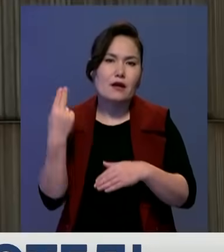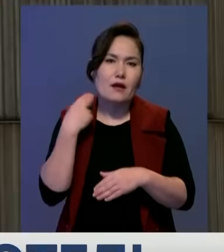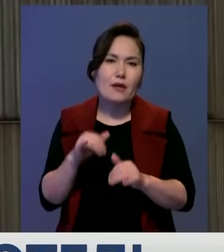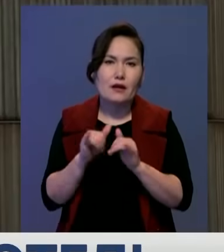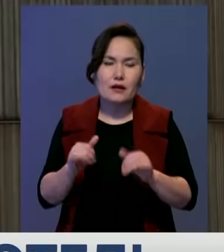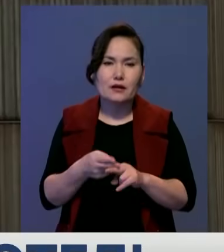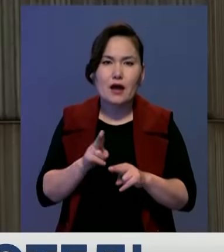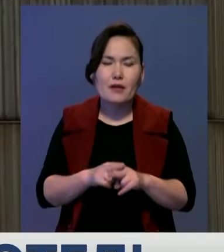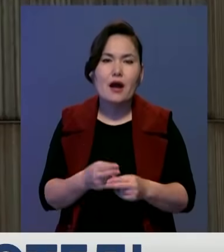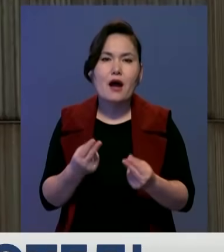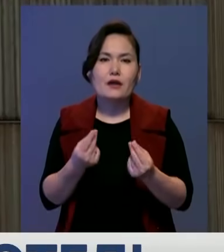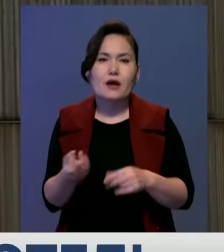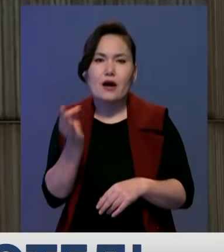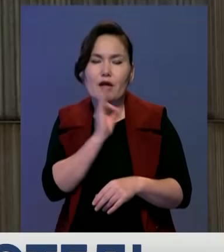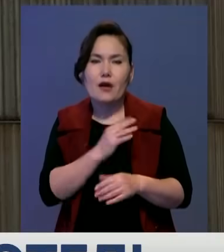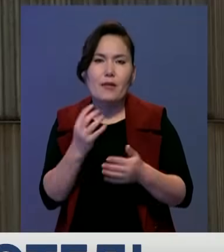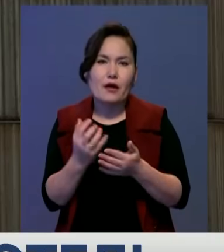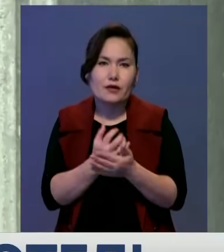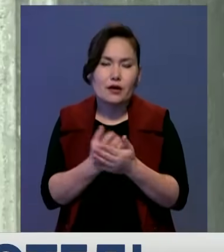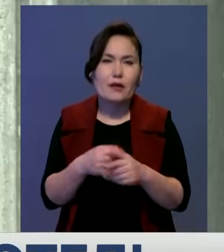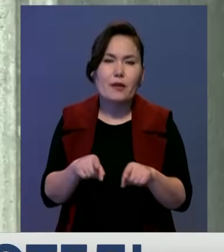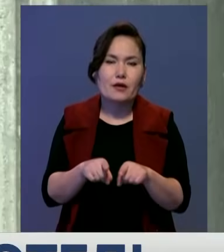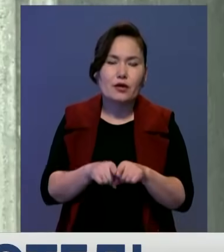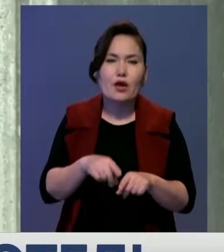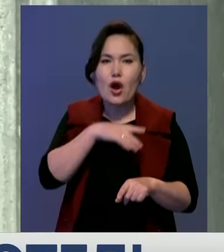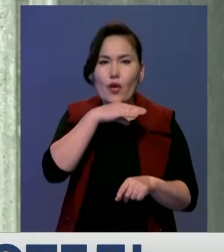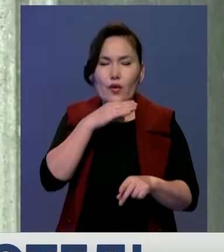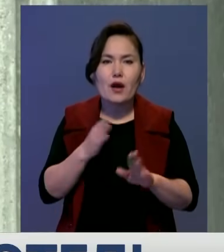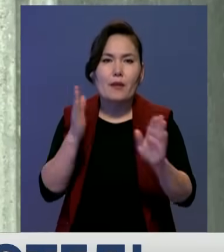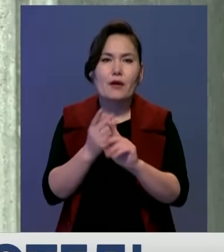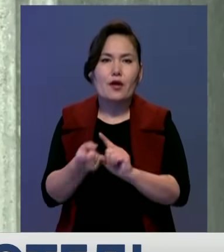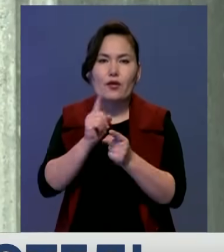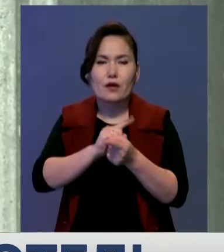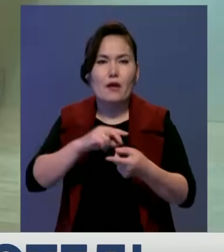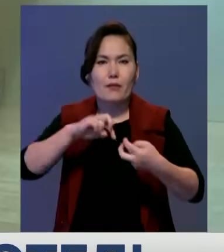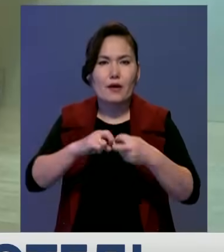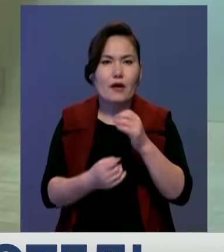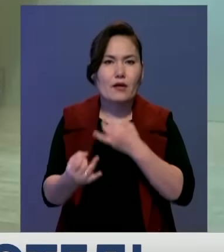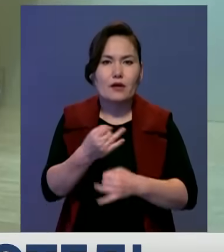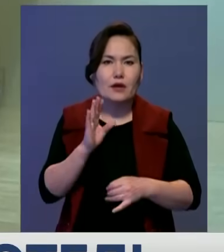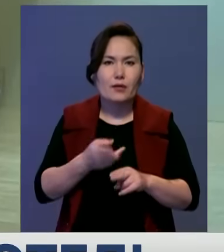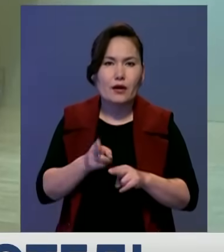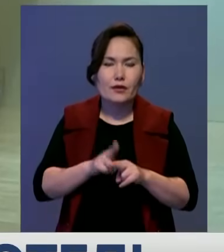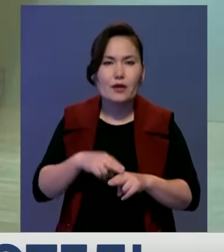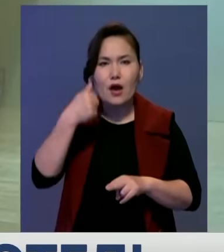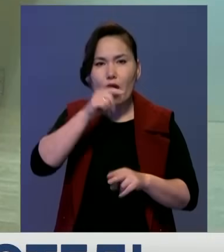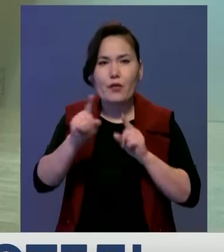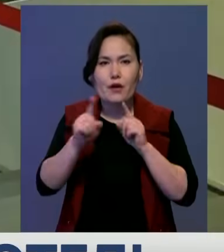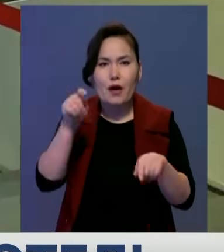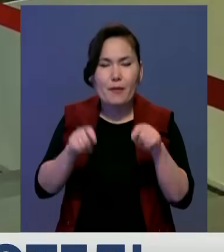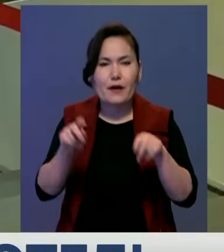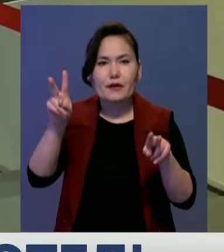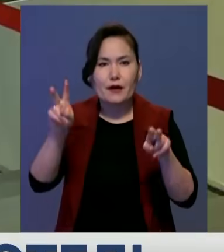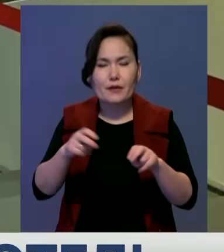артқан. Бұдан басқа табыс табудағы теңсіздік пен климаттық өзгерістерде әңгімеге арқау болмақ. Сондықтан биылғы форумның